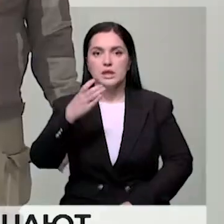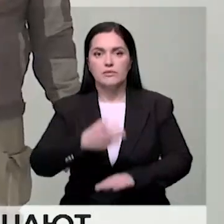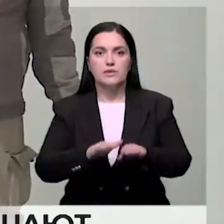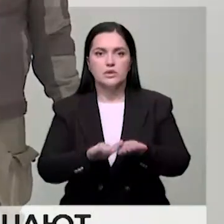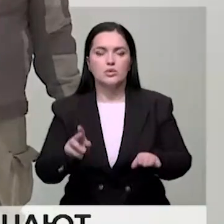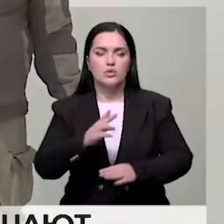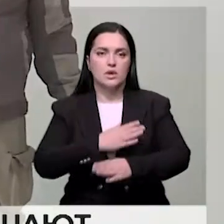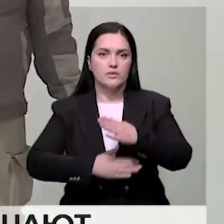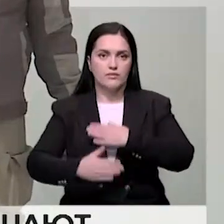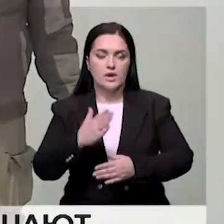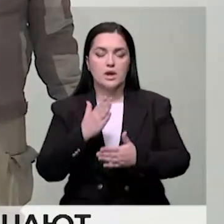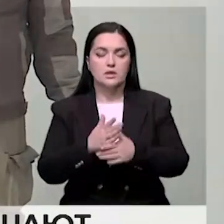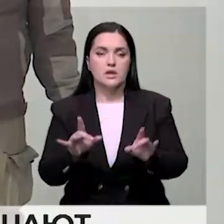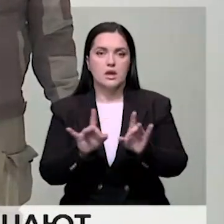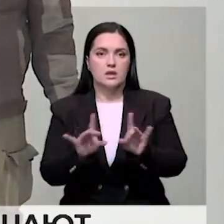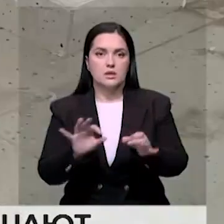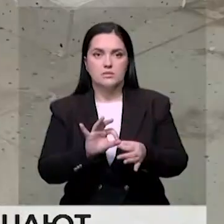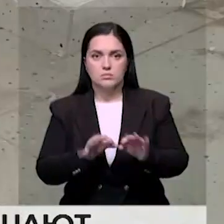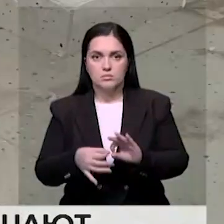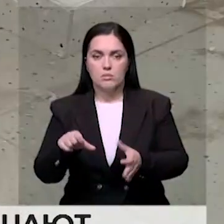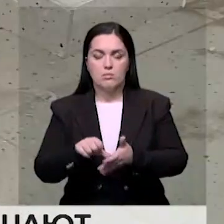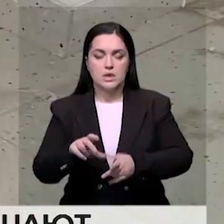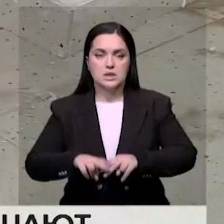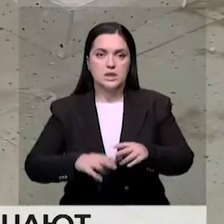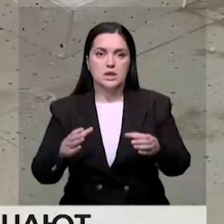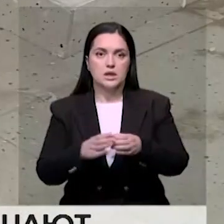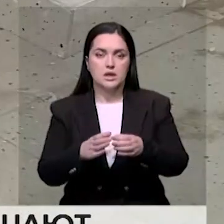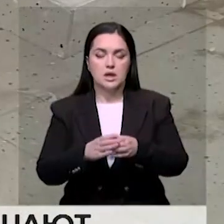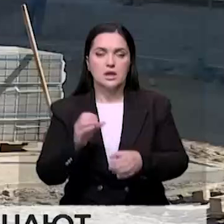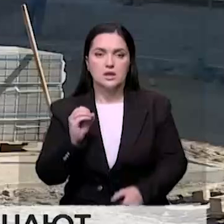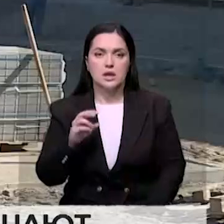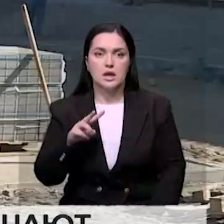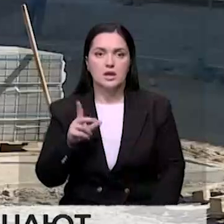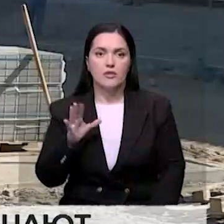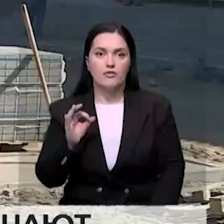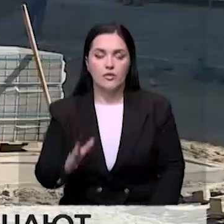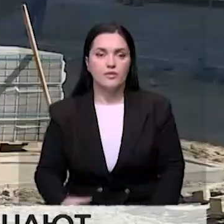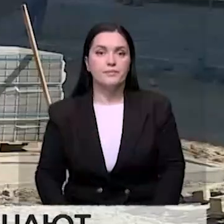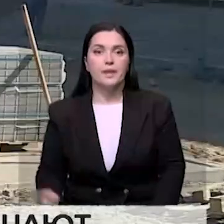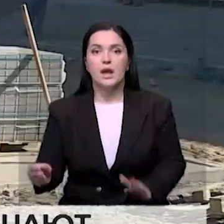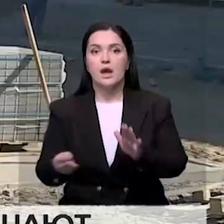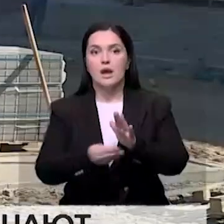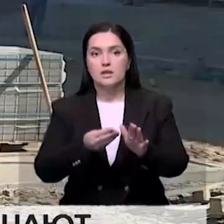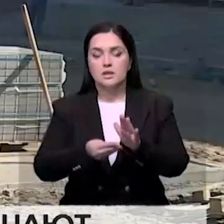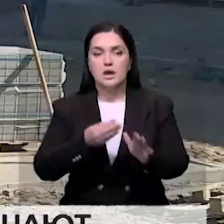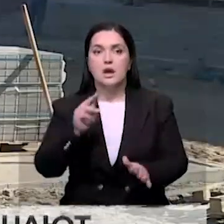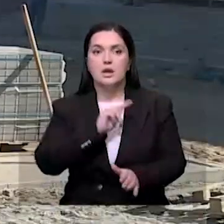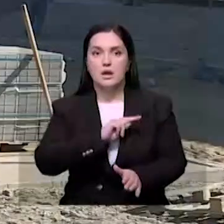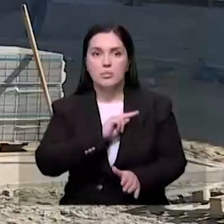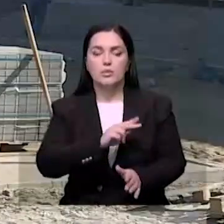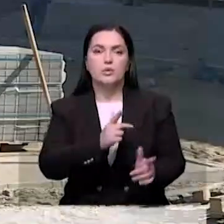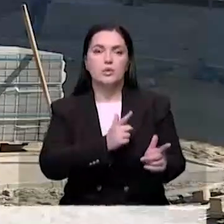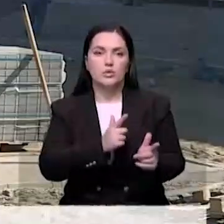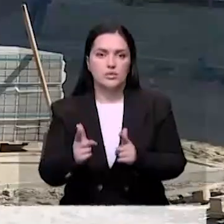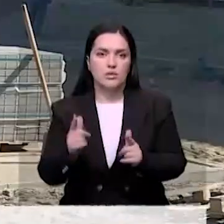инвалидностью, рассказывает о деталях проекта представитель строительной компании Евгений Львов. Отделочные работы практически произвелись.